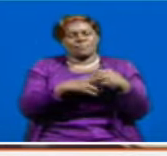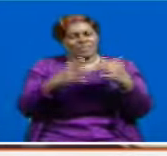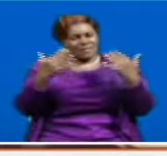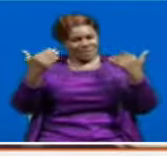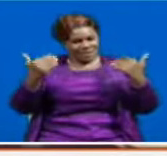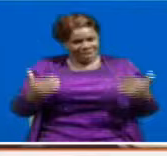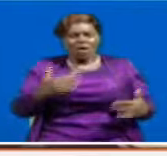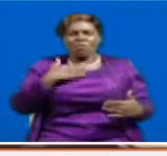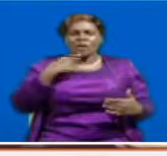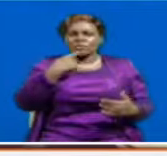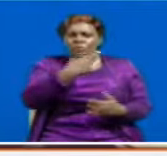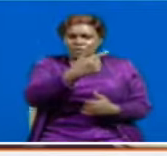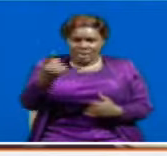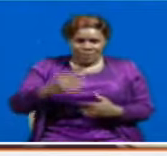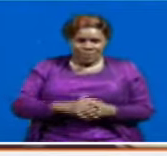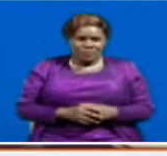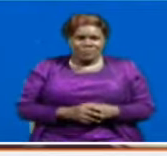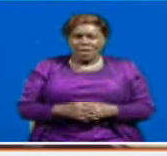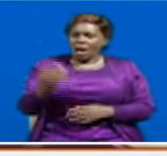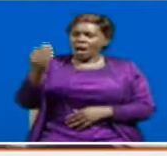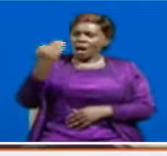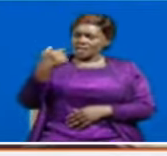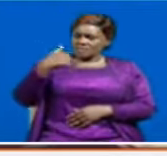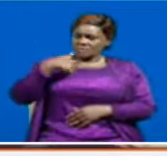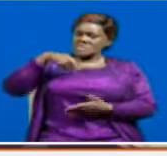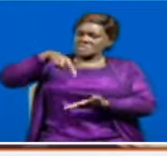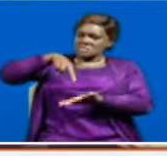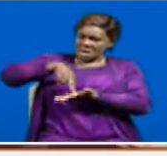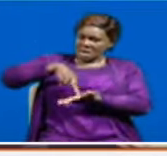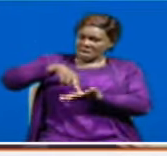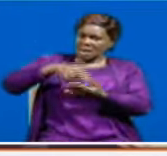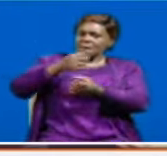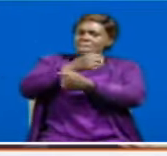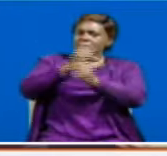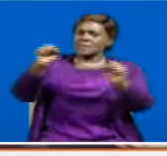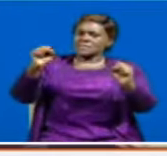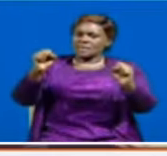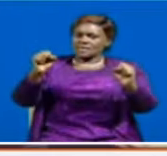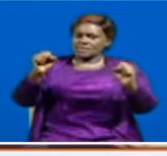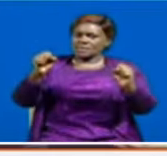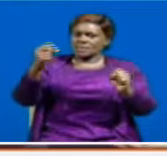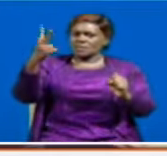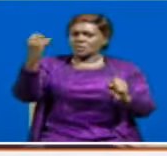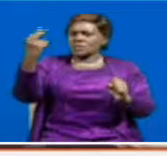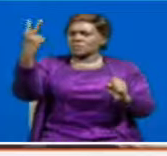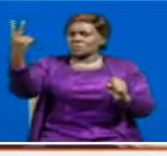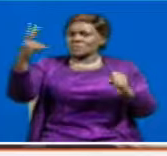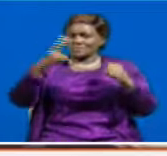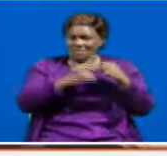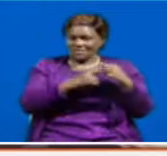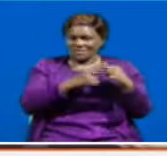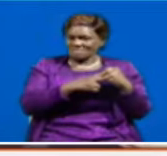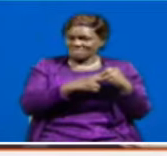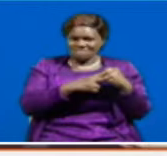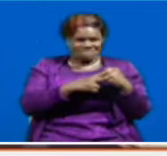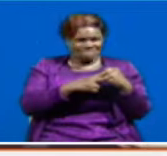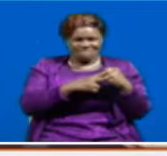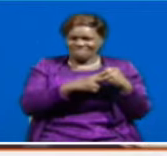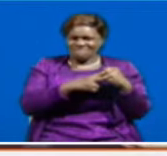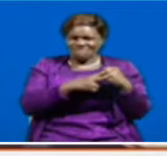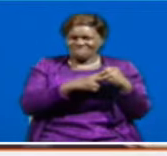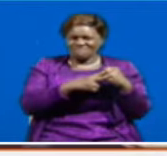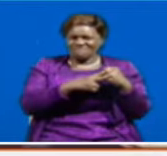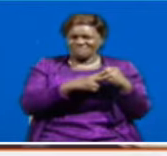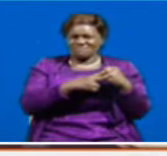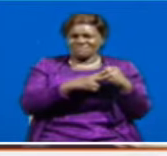Sasa mimi nataka kuambia jamaa wameniuliza mimi kama mimi ni nataka kusimama mwaka 2027.